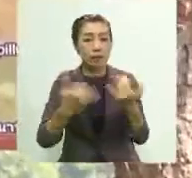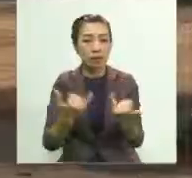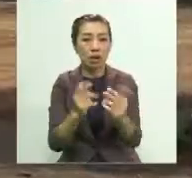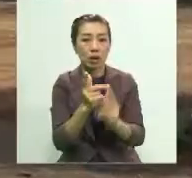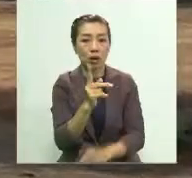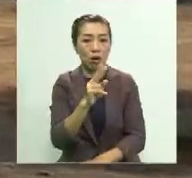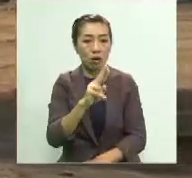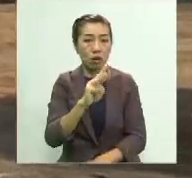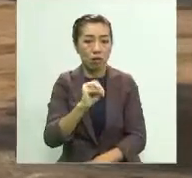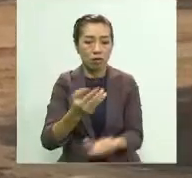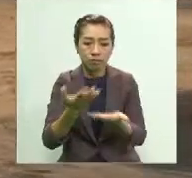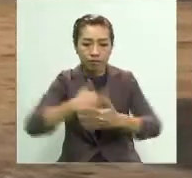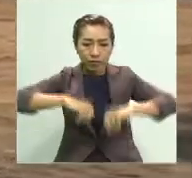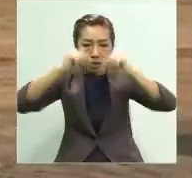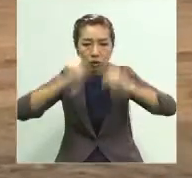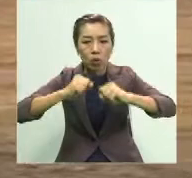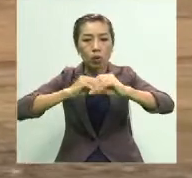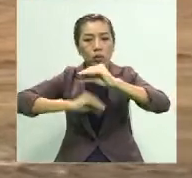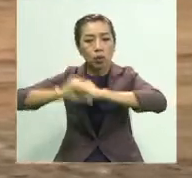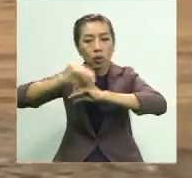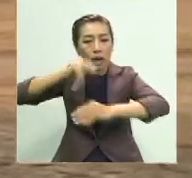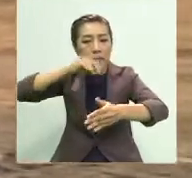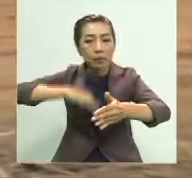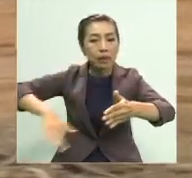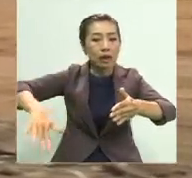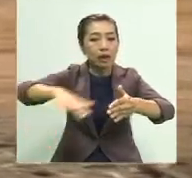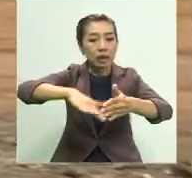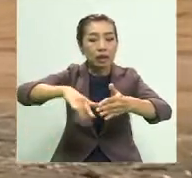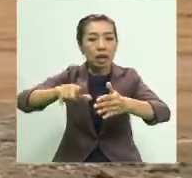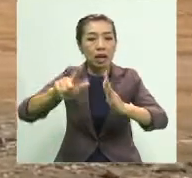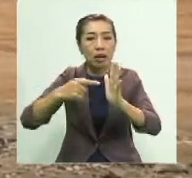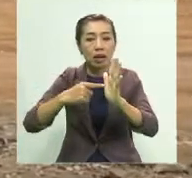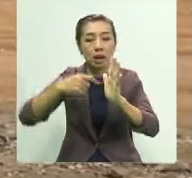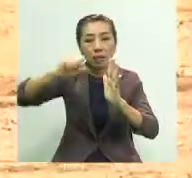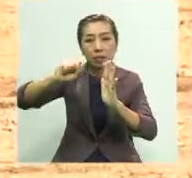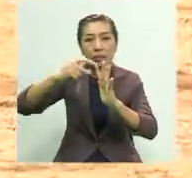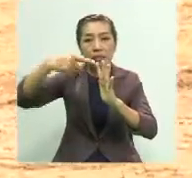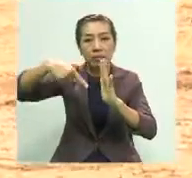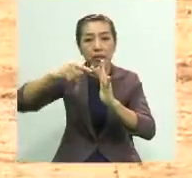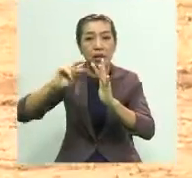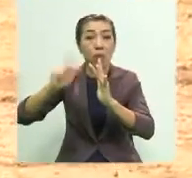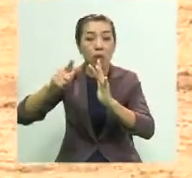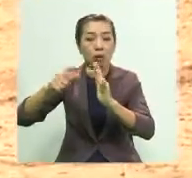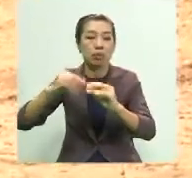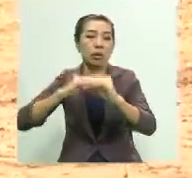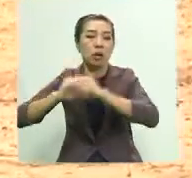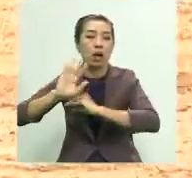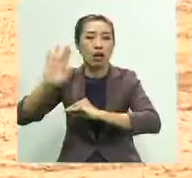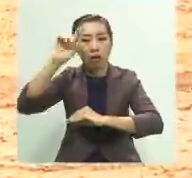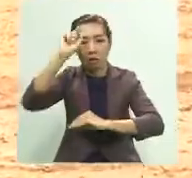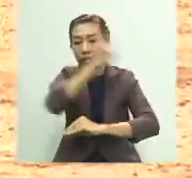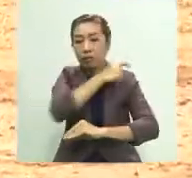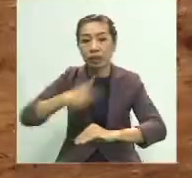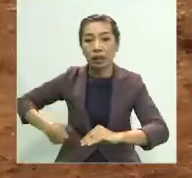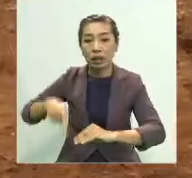างคณะรัฐมนตรียังได้มีมติเห็นชอบโครงการอ่างเก็บน้ำลำสะพุงอันเนื่องมาจากพระราชดำริที่อำเภอหนองบัว